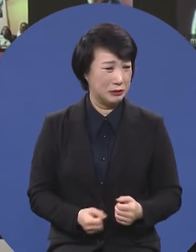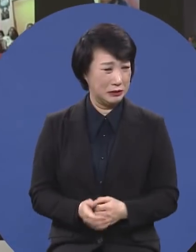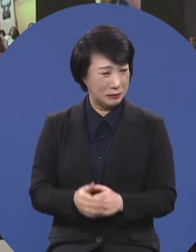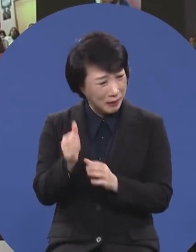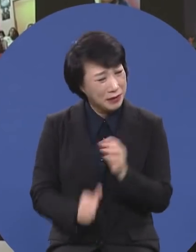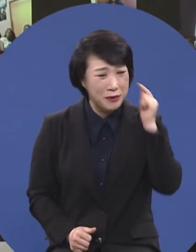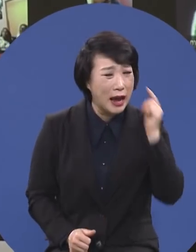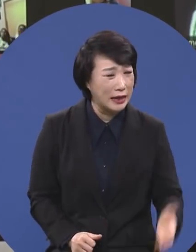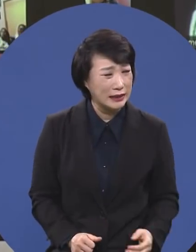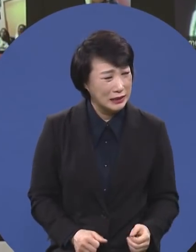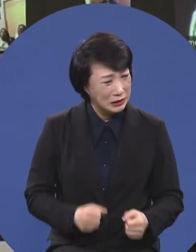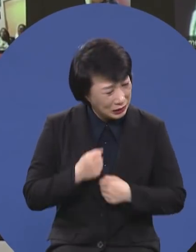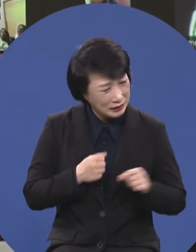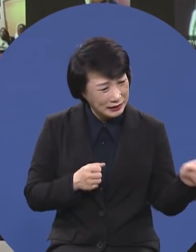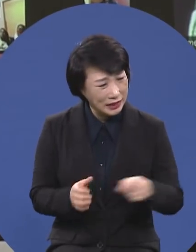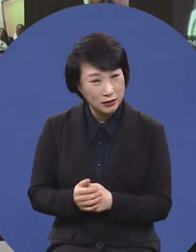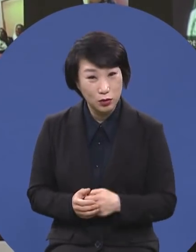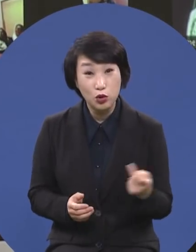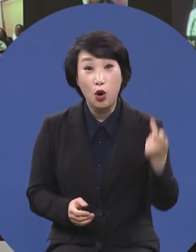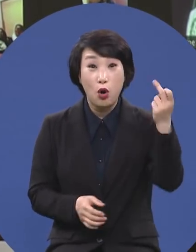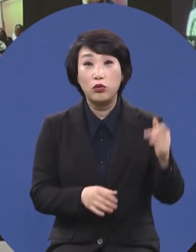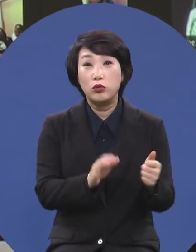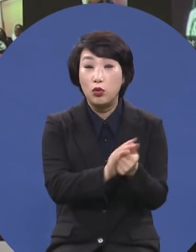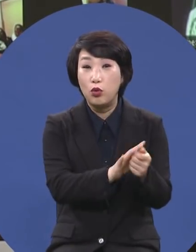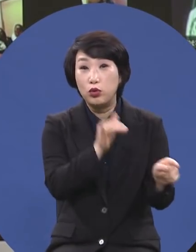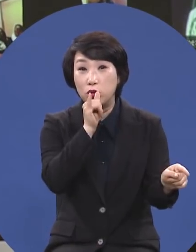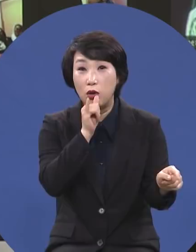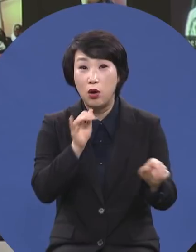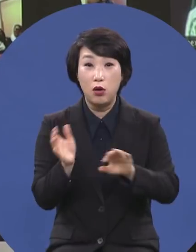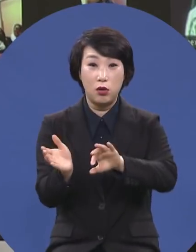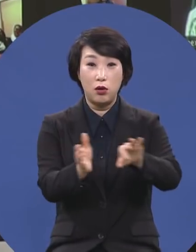빠졌어 그래? 그렇게 형은 그럽니다.